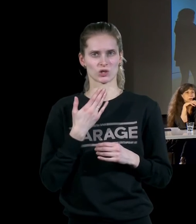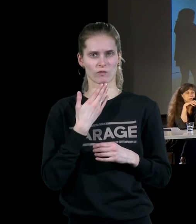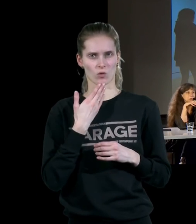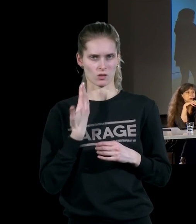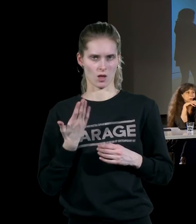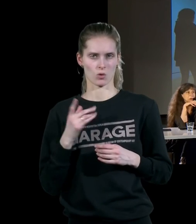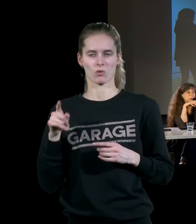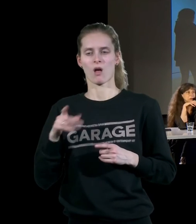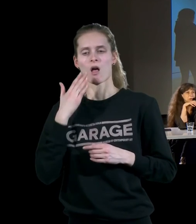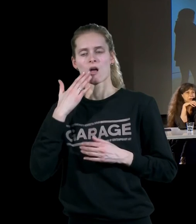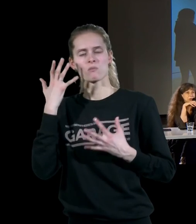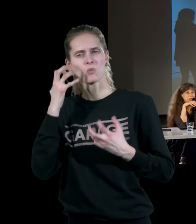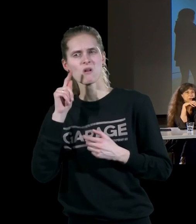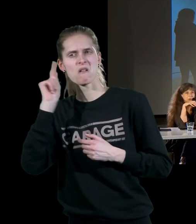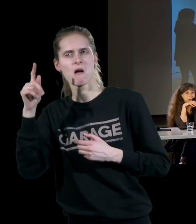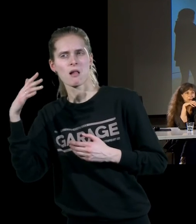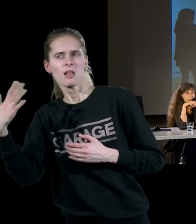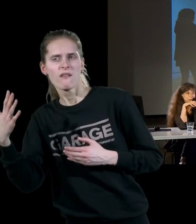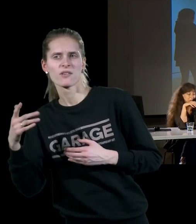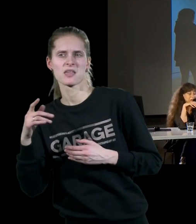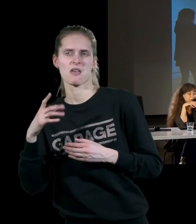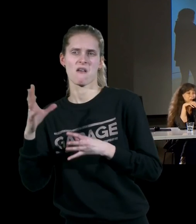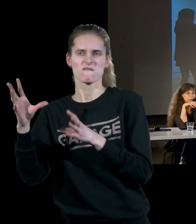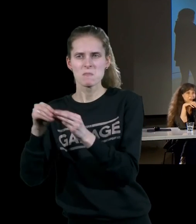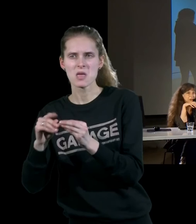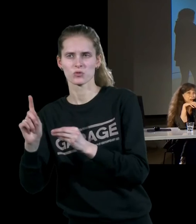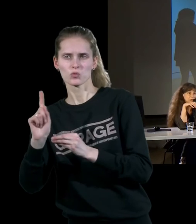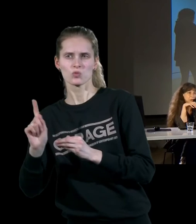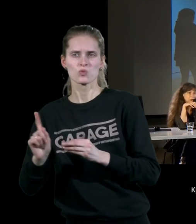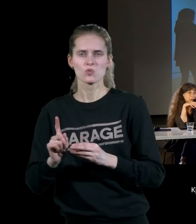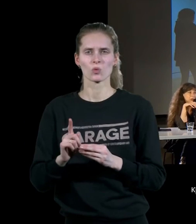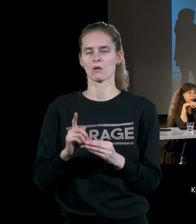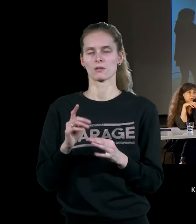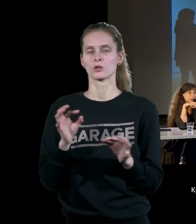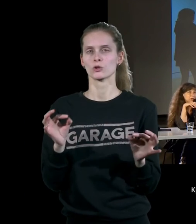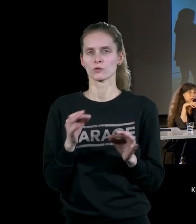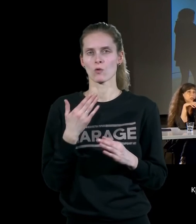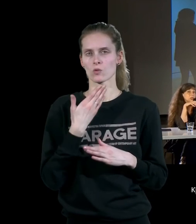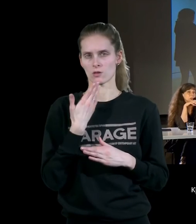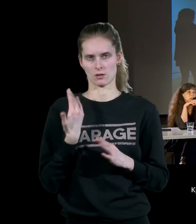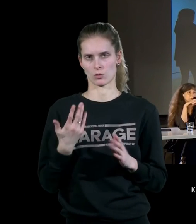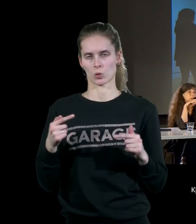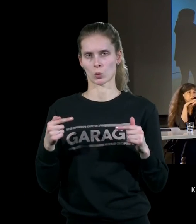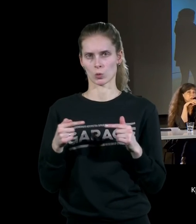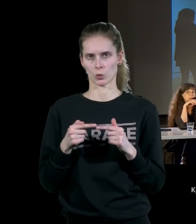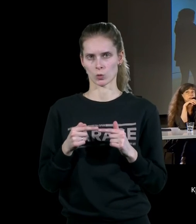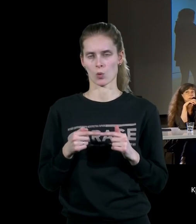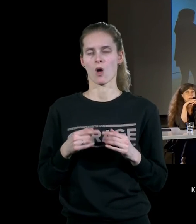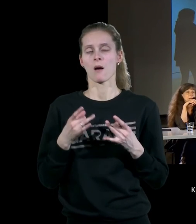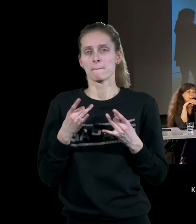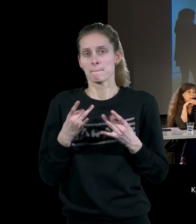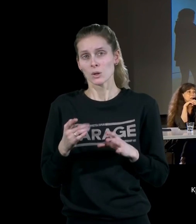левым. И, собственно говоря, про его религиозность ничего не известно, кроме того, что свои картины он, конечно, воспринимал отчасти